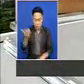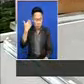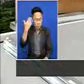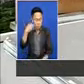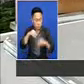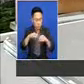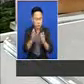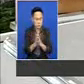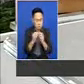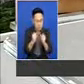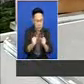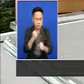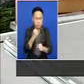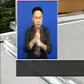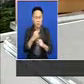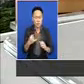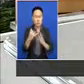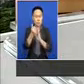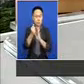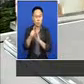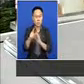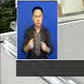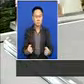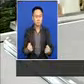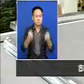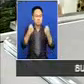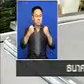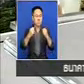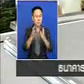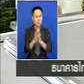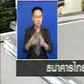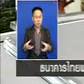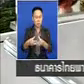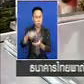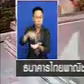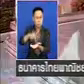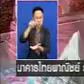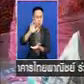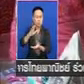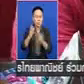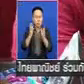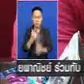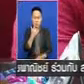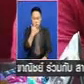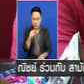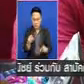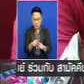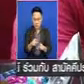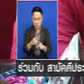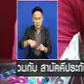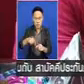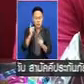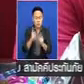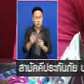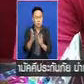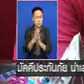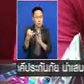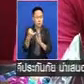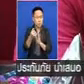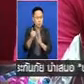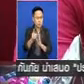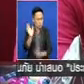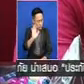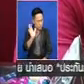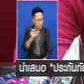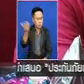านี้ว่าพยายามที่จะสร้างเมืองอุดรธานีให้เป็นเมืองหลวงของกลุ่มคนเสื้อแดงจริงๆแล้วคุณขวัญชัยไม่ใช่คนอุดร